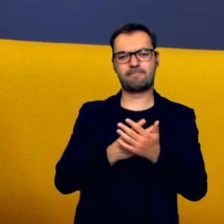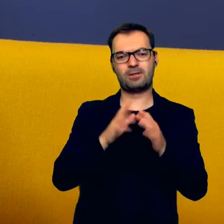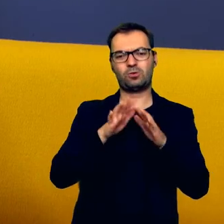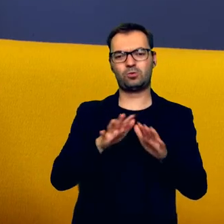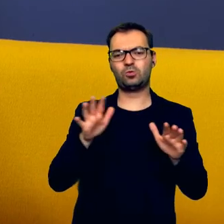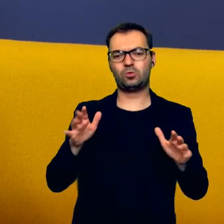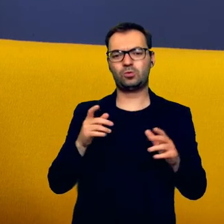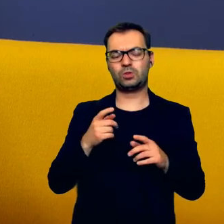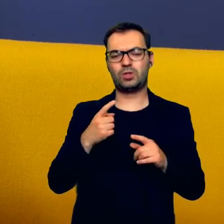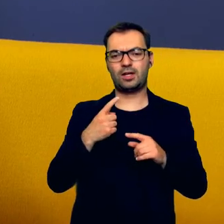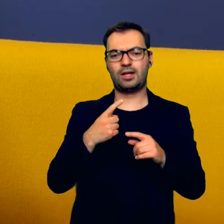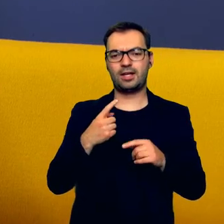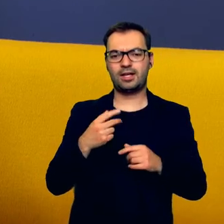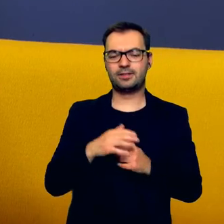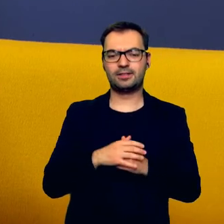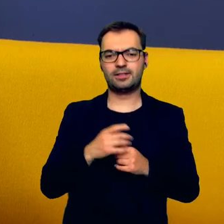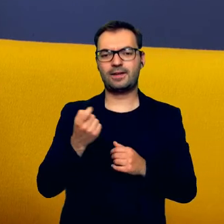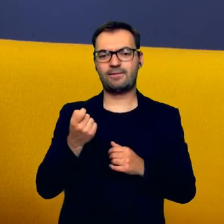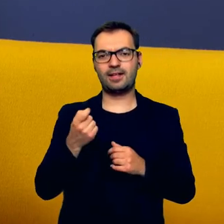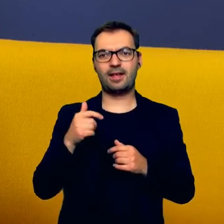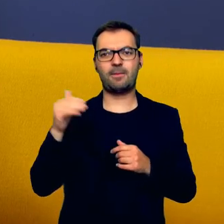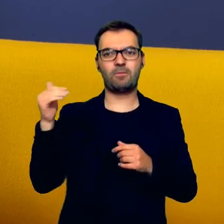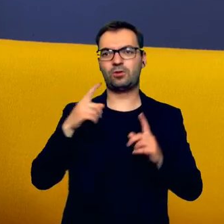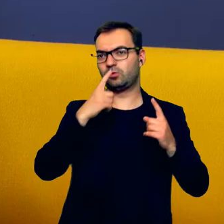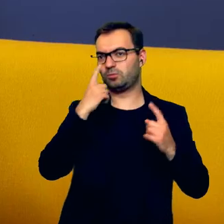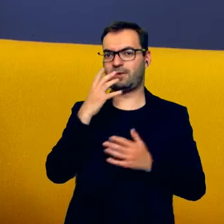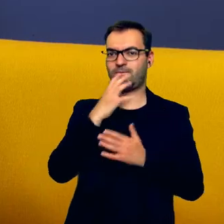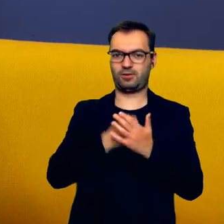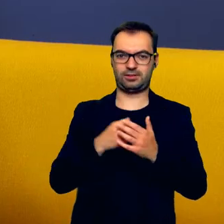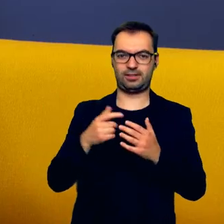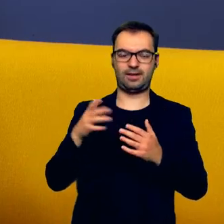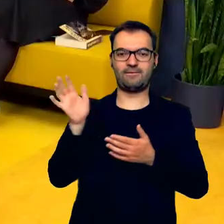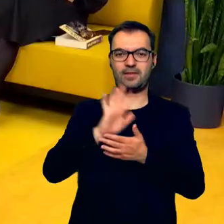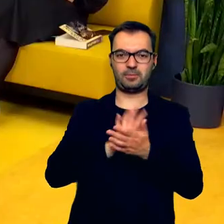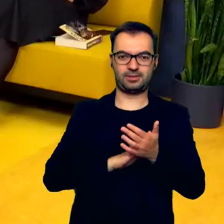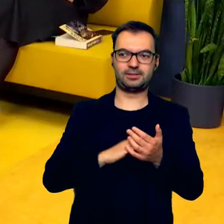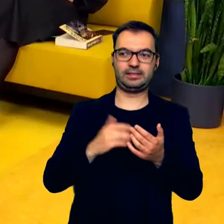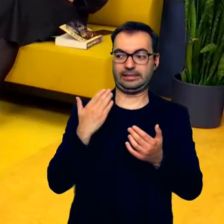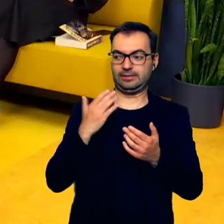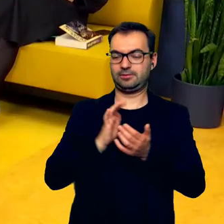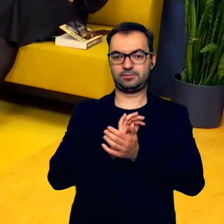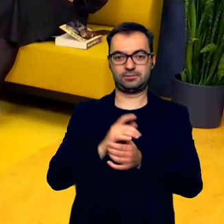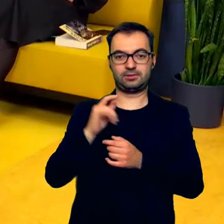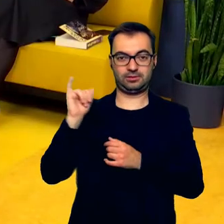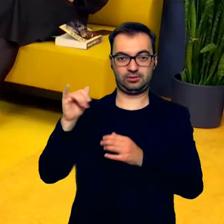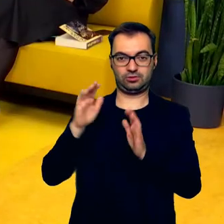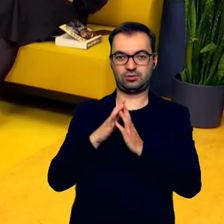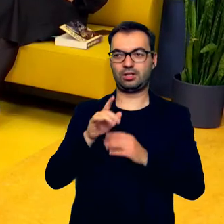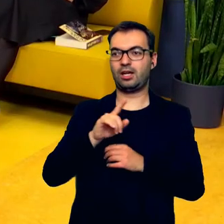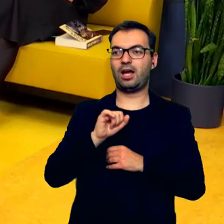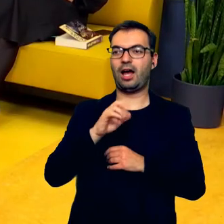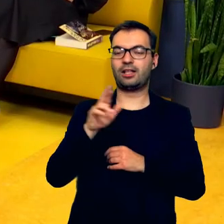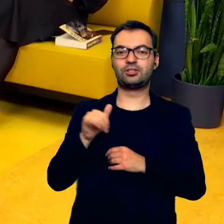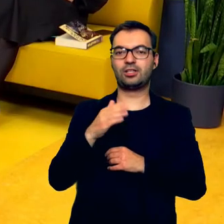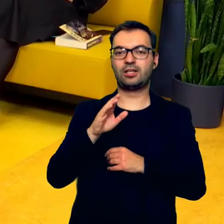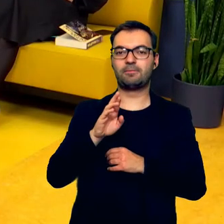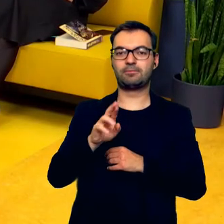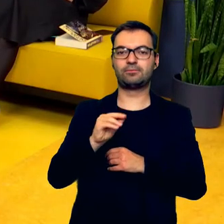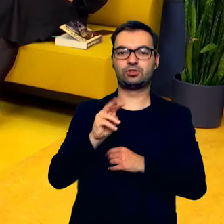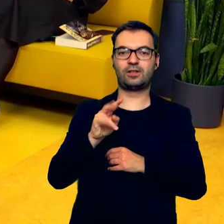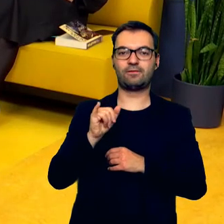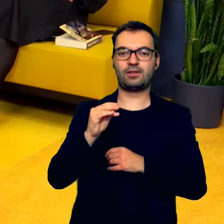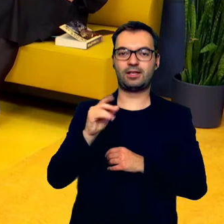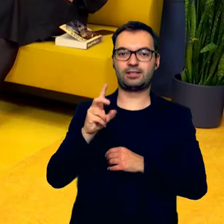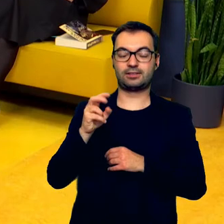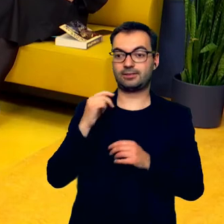wiele momentów, które mogły być świetnie wykorzystane fabularnie. Mm-hmm. Niedawno wyszła książka o Rzychoniu Andrzeja Brzezieckiego,